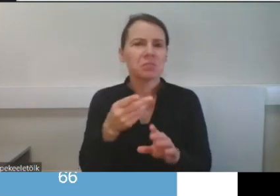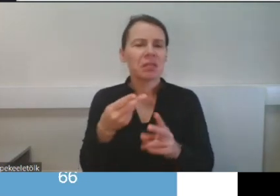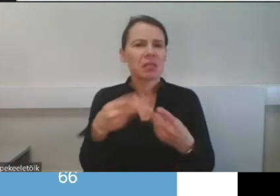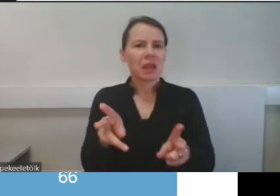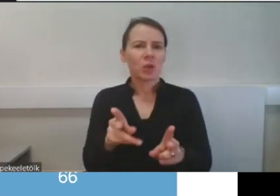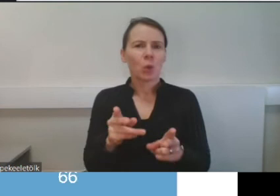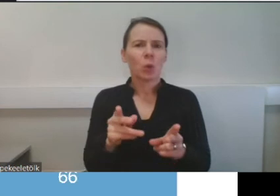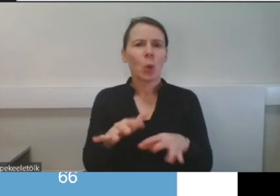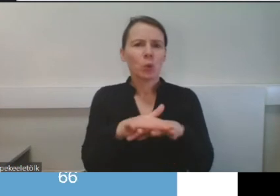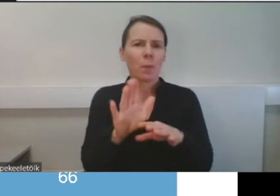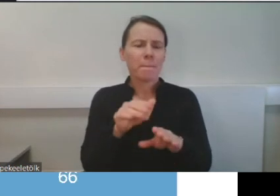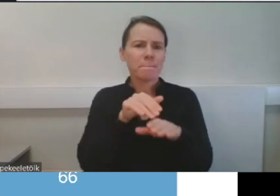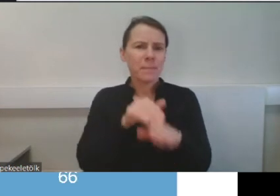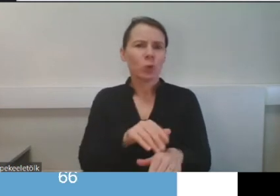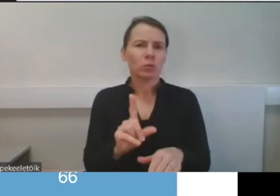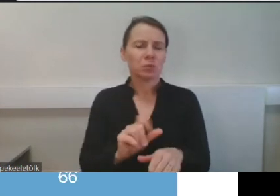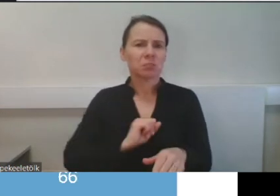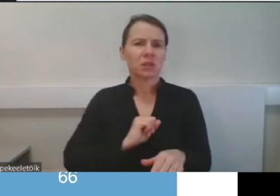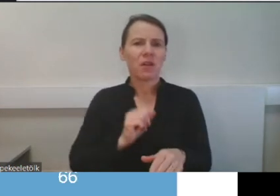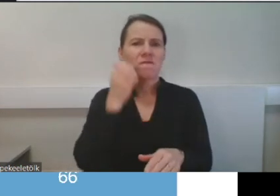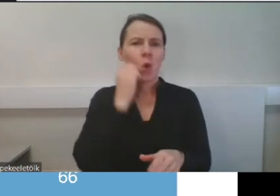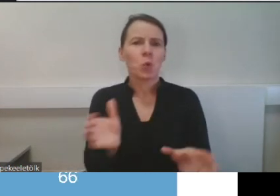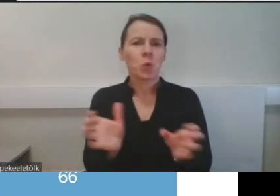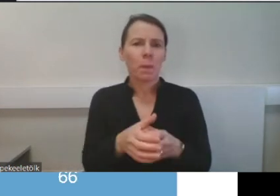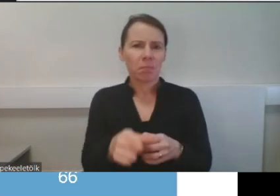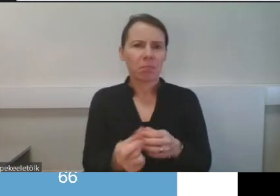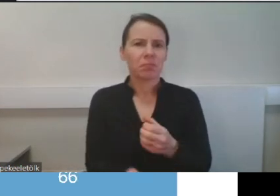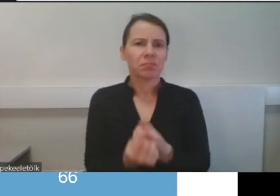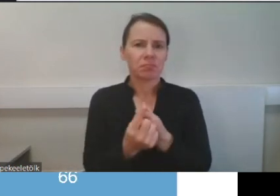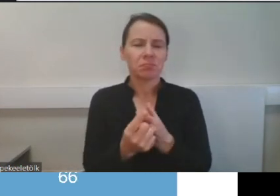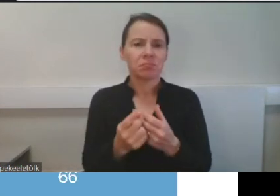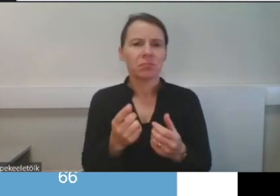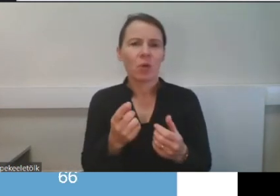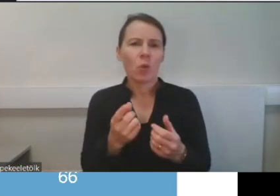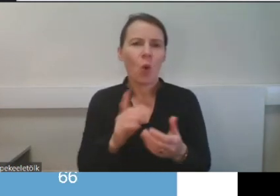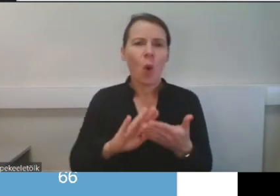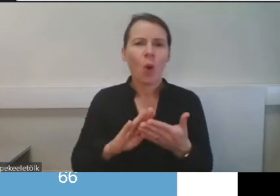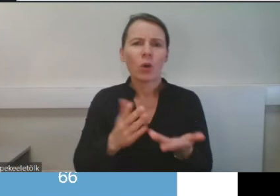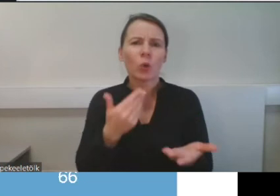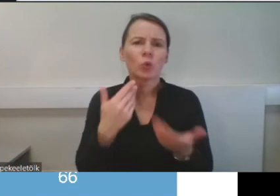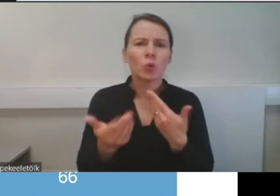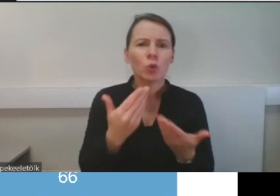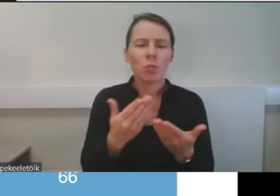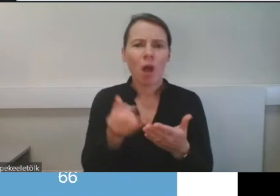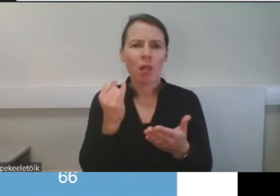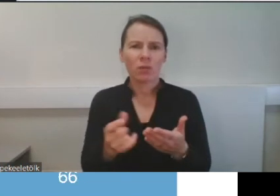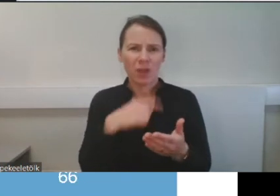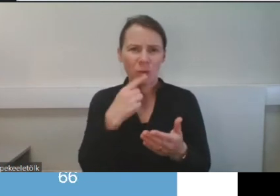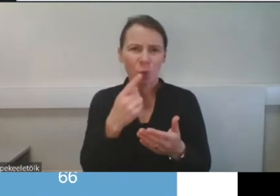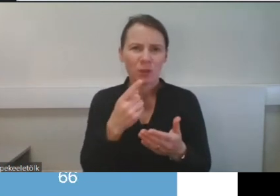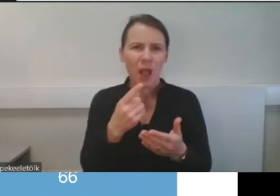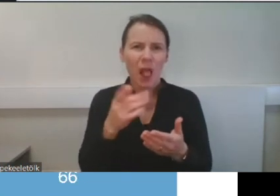võib-olla see kolmas ongi selline teema, millest väga palju ei räägita, kui räägitakse puudest ja tegevuspiirangutest ja ka vähenenud